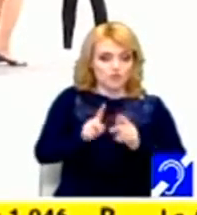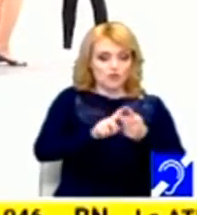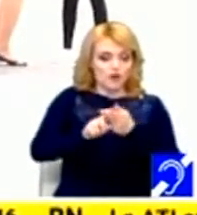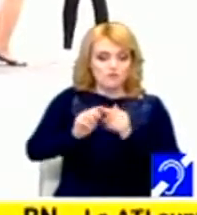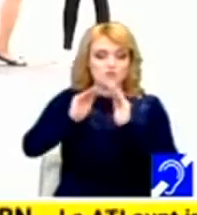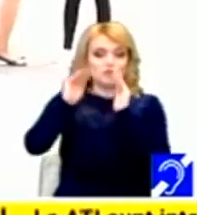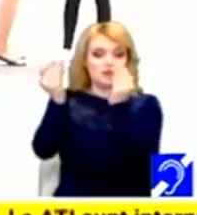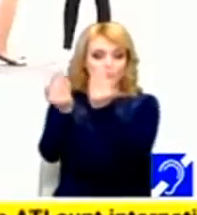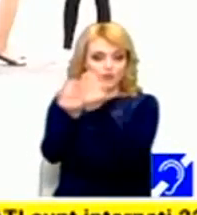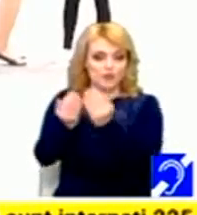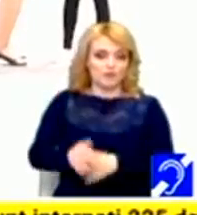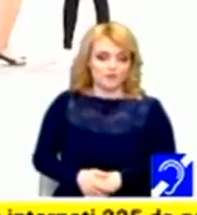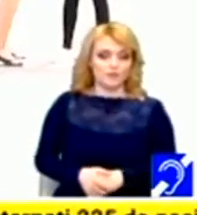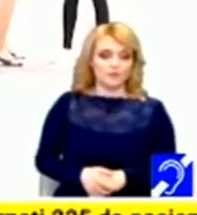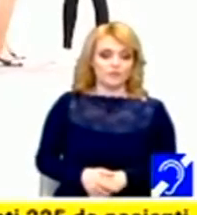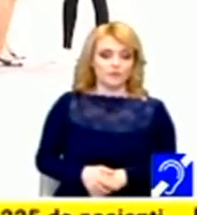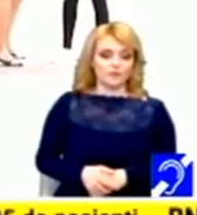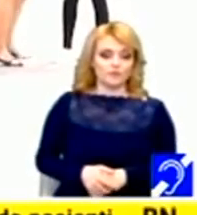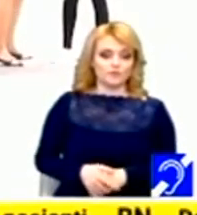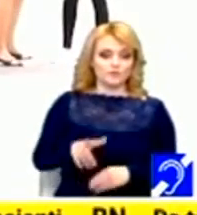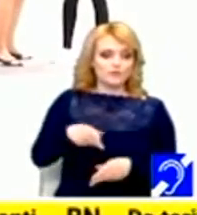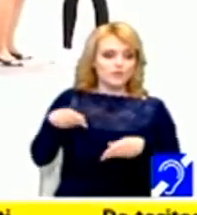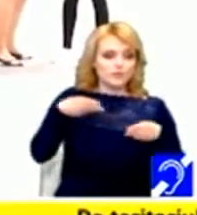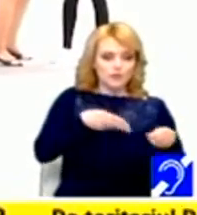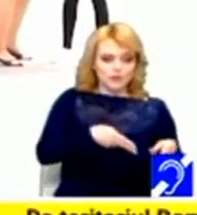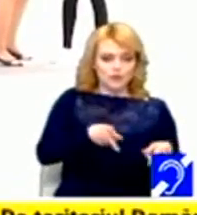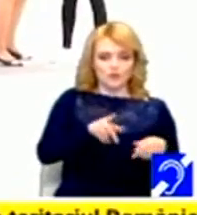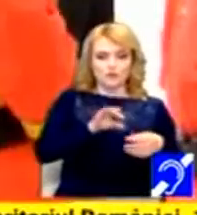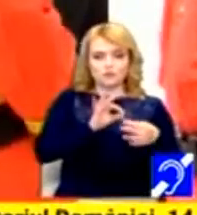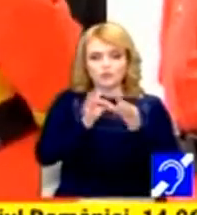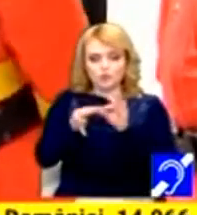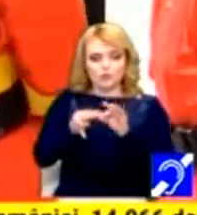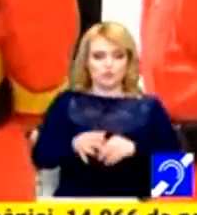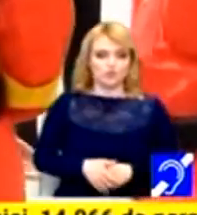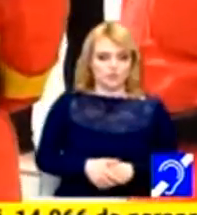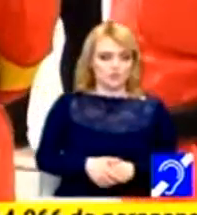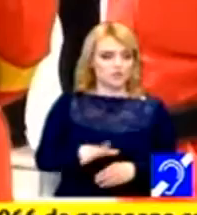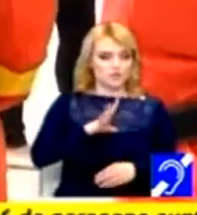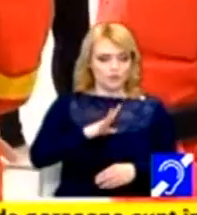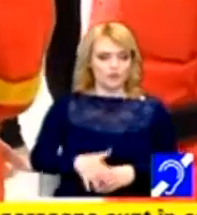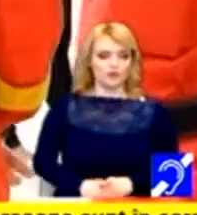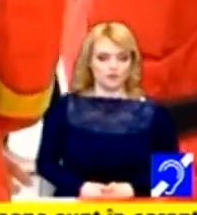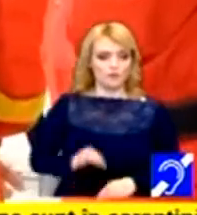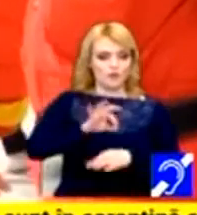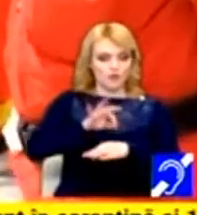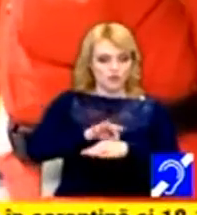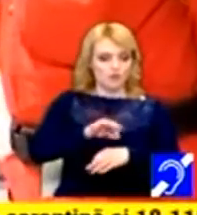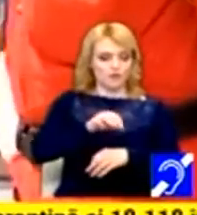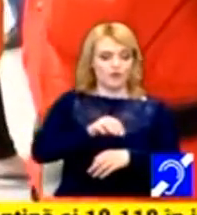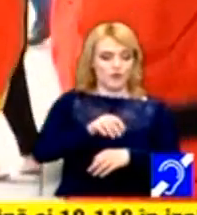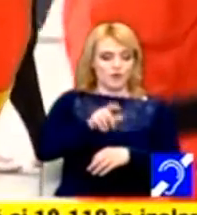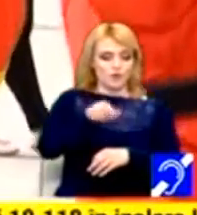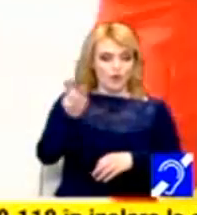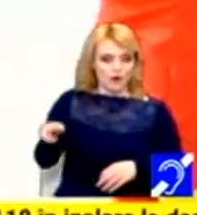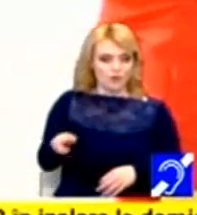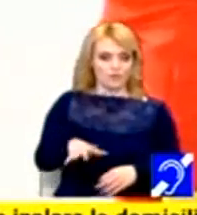intensivă. Colegii au intervenit practic în cele mai complicate zone a spitalului, cum este unitatea de primiri urgențe,